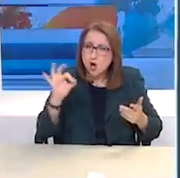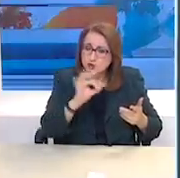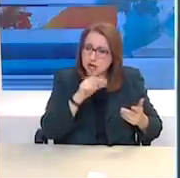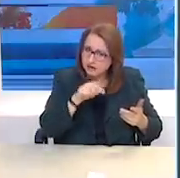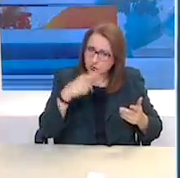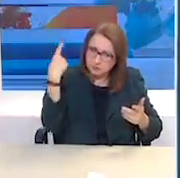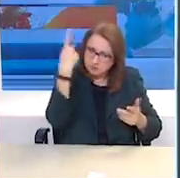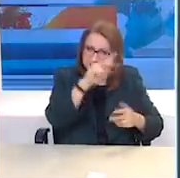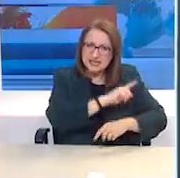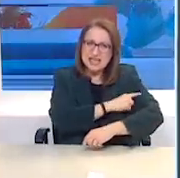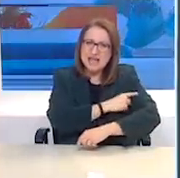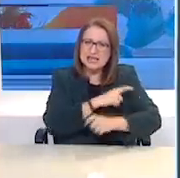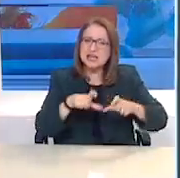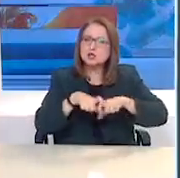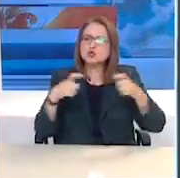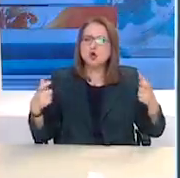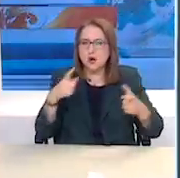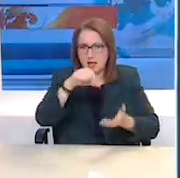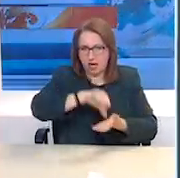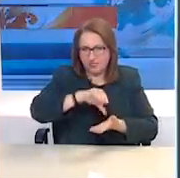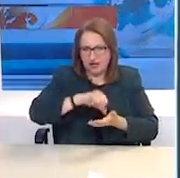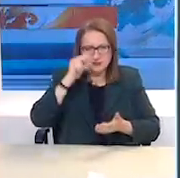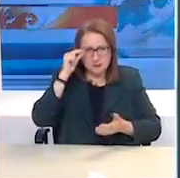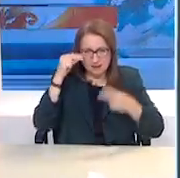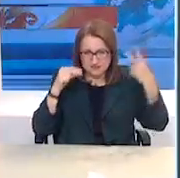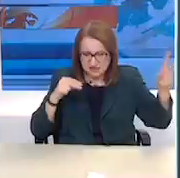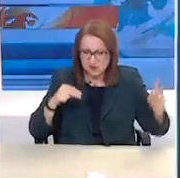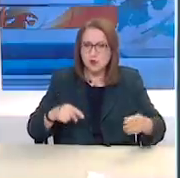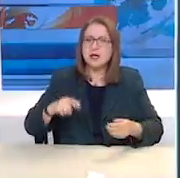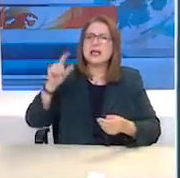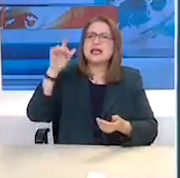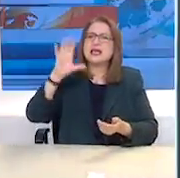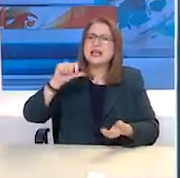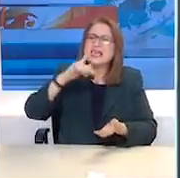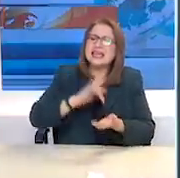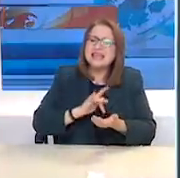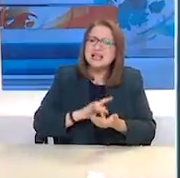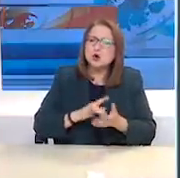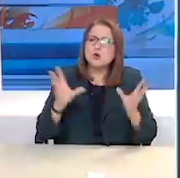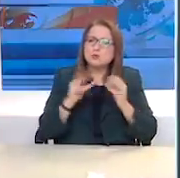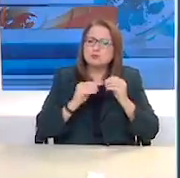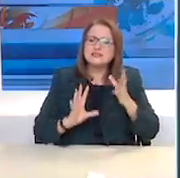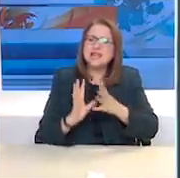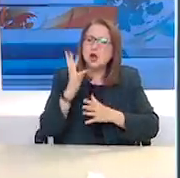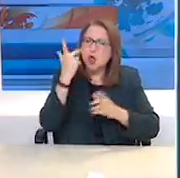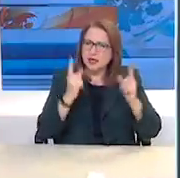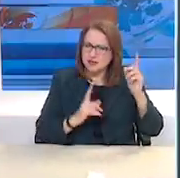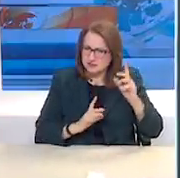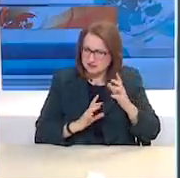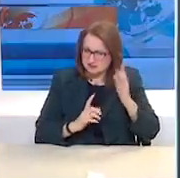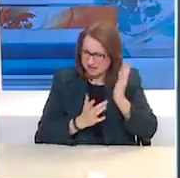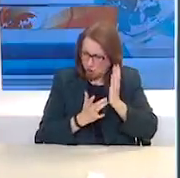Αθηνών, το Ίδρυμα Ιατροβιολογικών Ερευνών της Ακαδημίας Αθηνών, το Εθνικό Κέντρο Έρευνας και Τεχνολογικής Ανάπτυξης, το